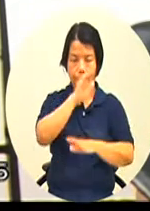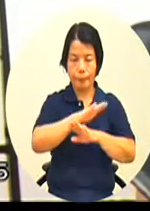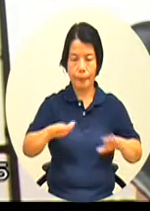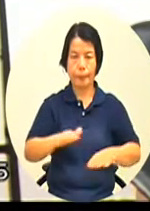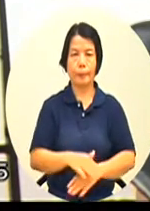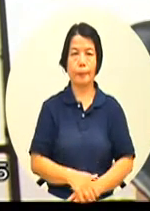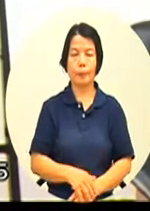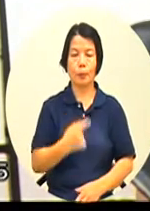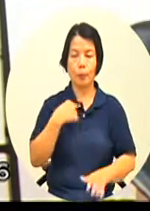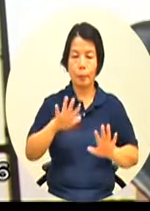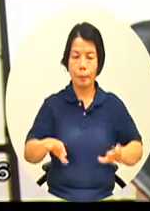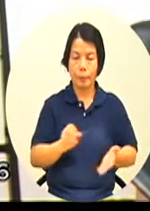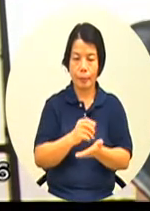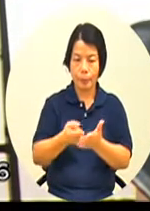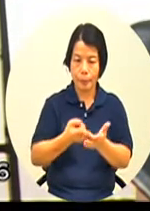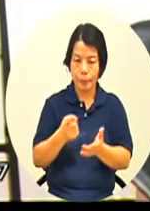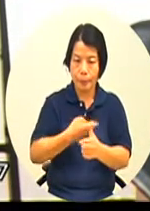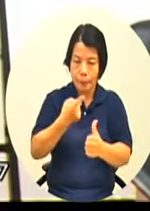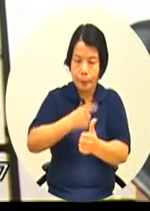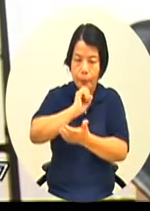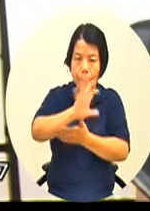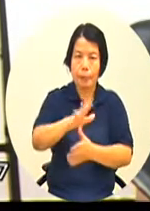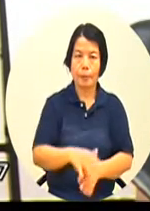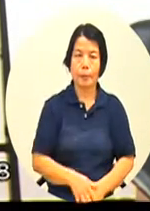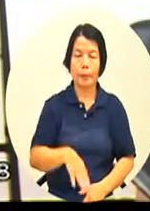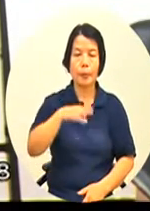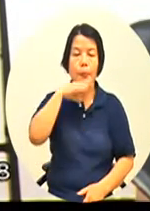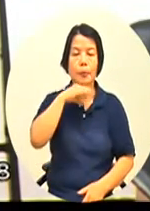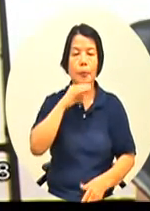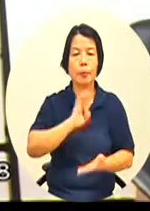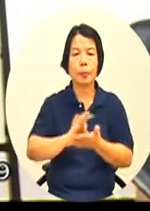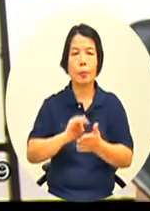先预告一下，待会可能会用比较多的时间